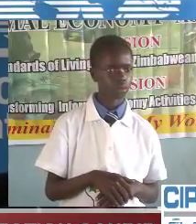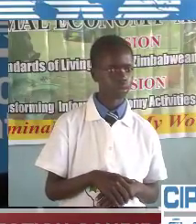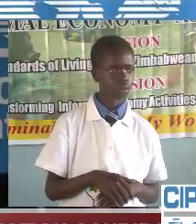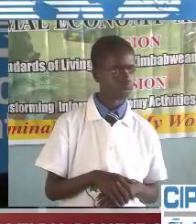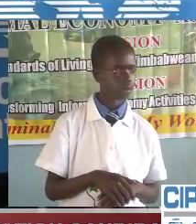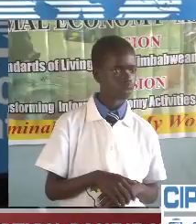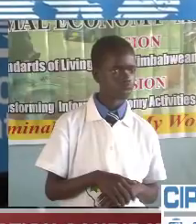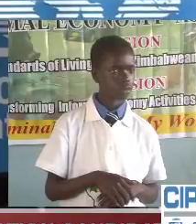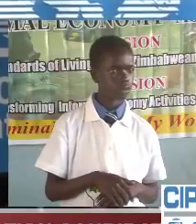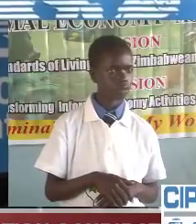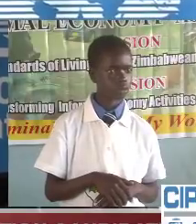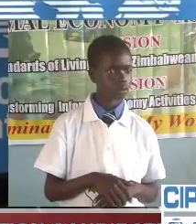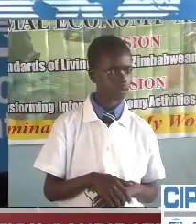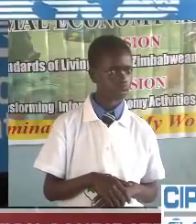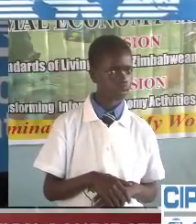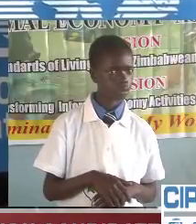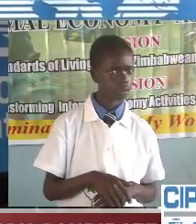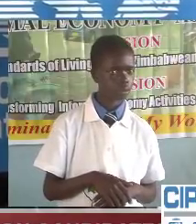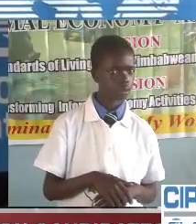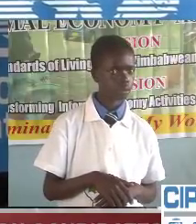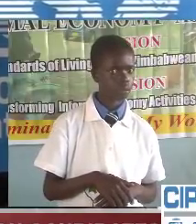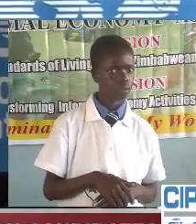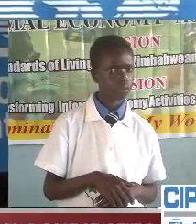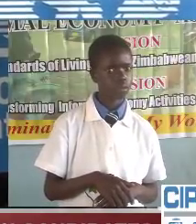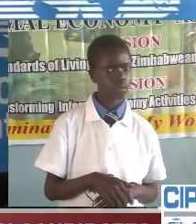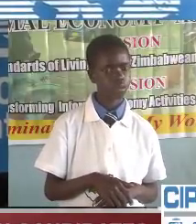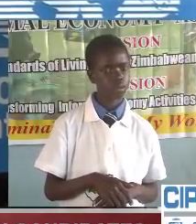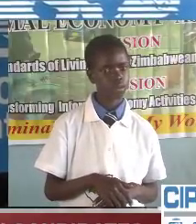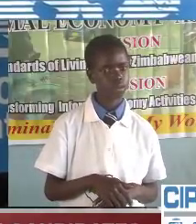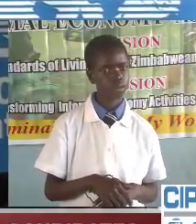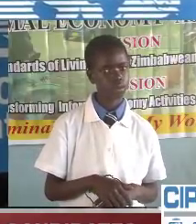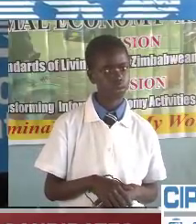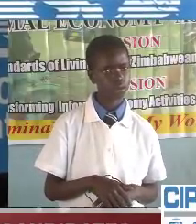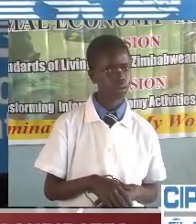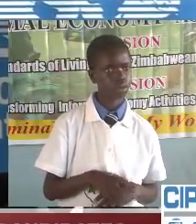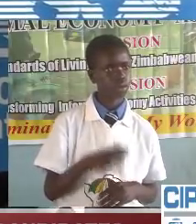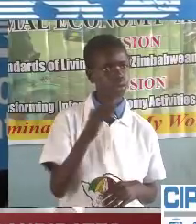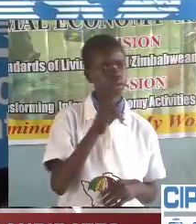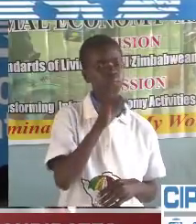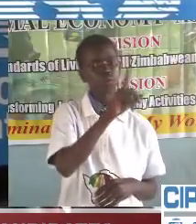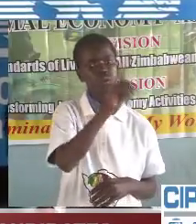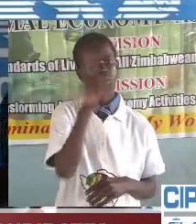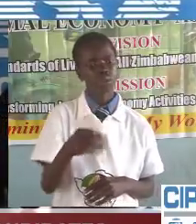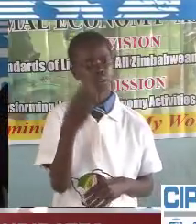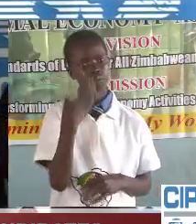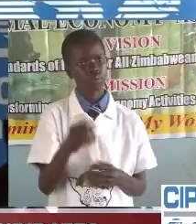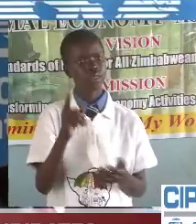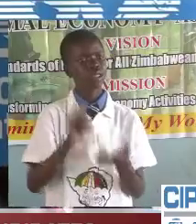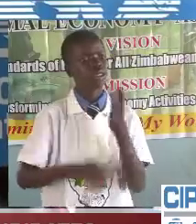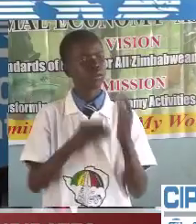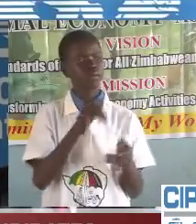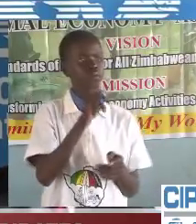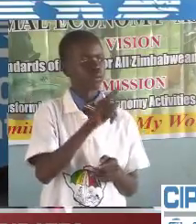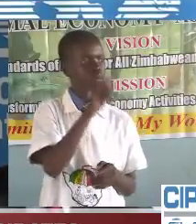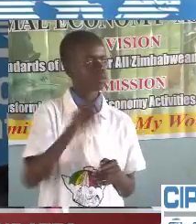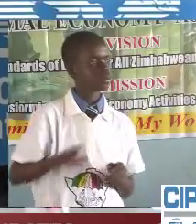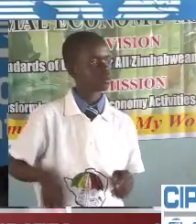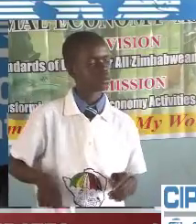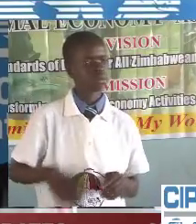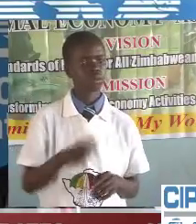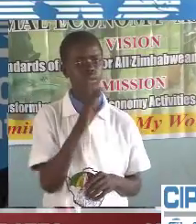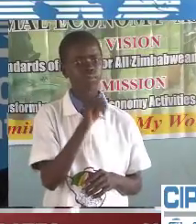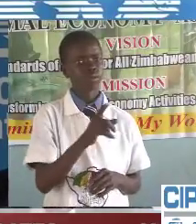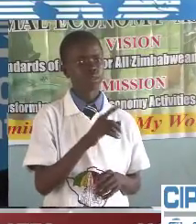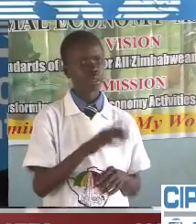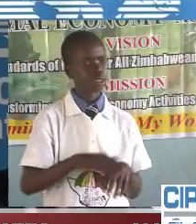Kwanza hausi mubvunzo asanzi contribution. Ndokumbirawo kavasati vambobvunzawo mubvunzo mukana ndewenyu,